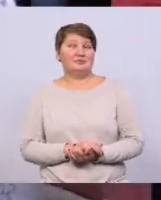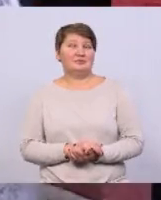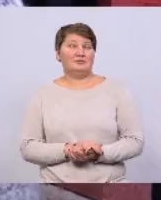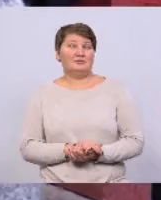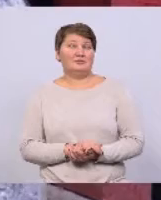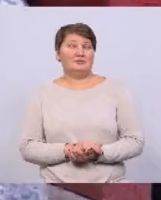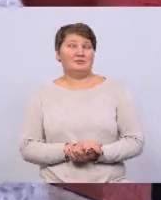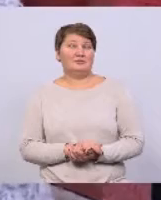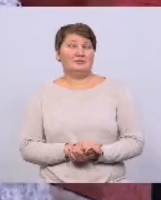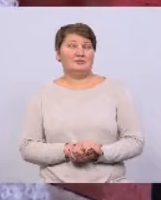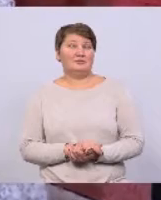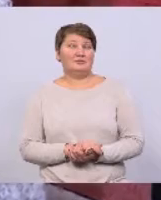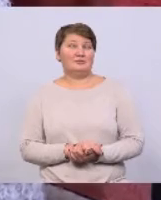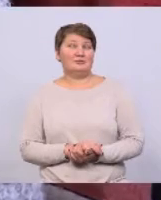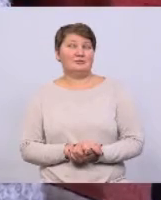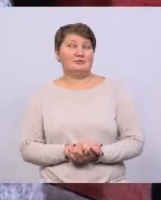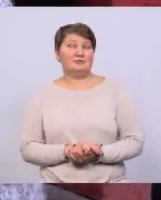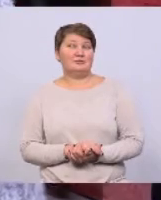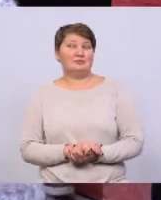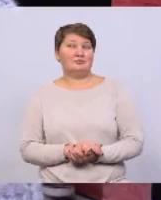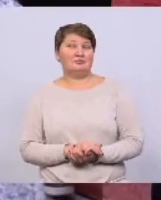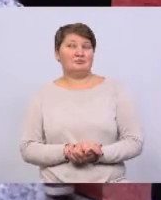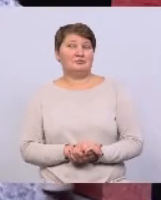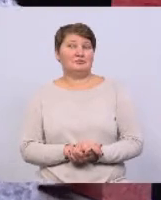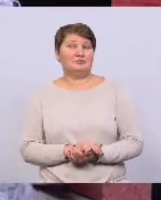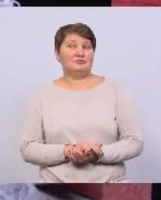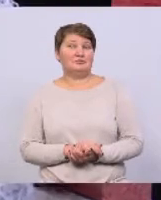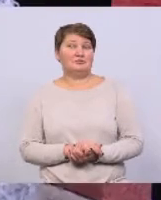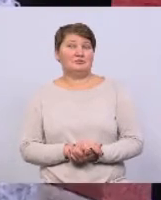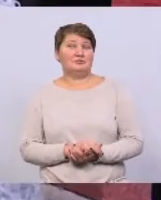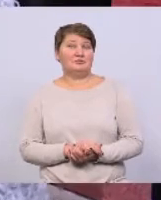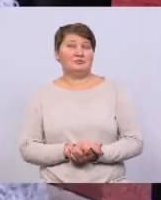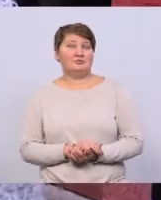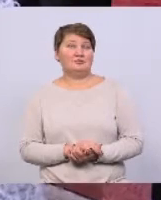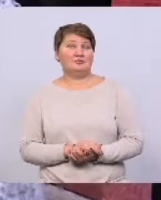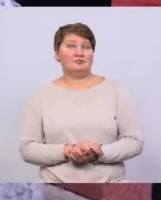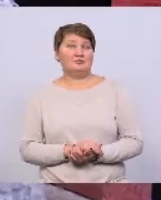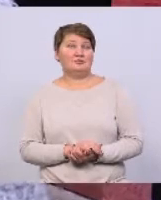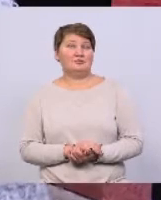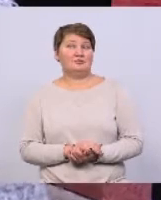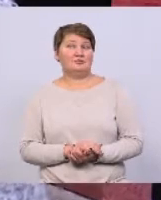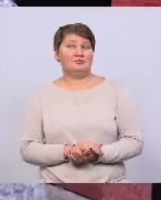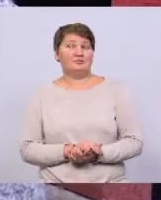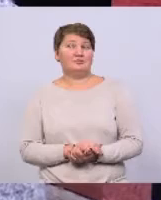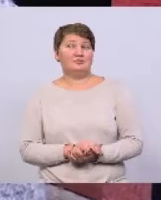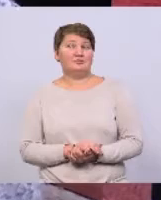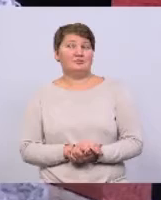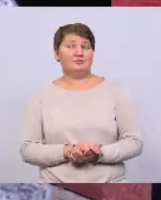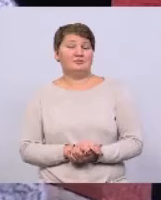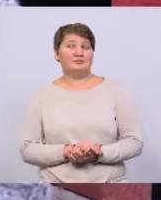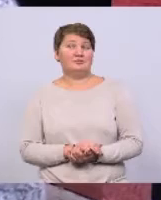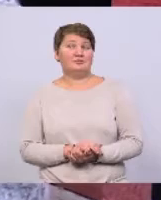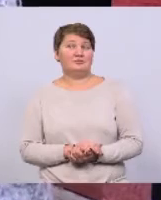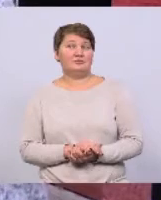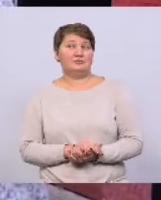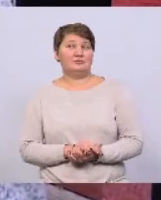тут молодці, вони фірми, які орендують у них ці квадратні метри, те, що вони якби